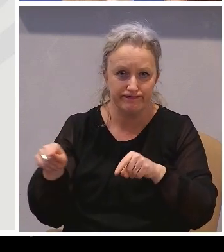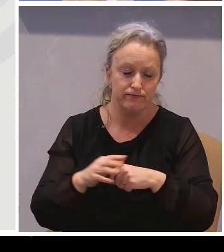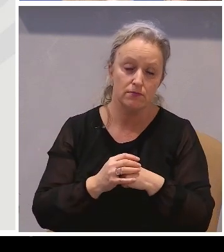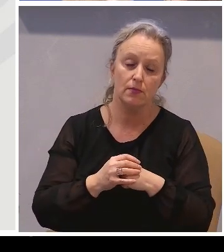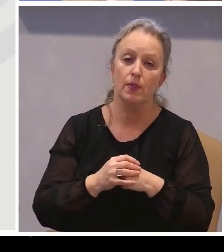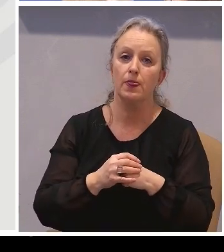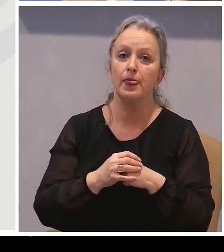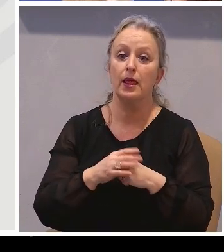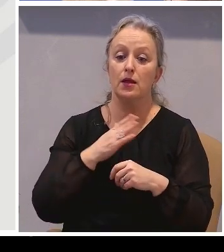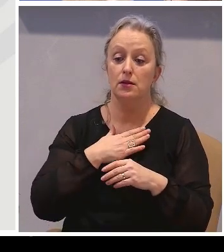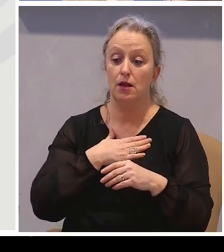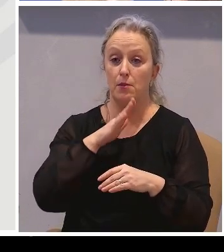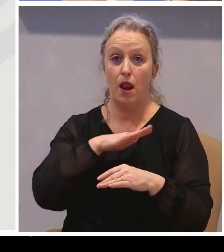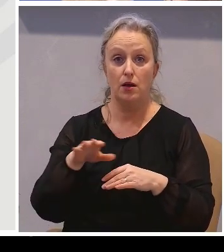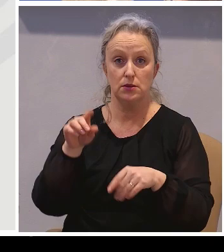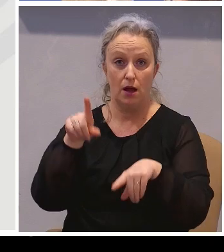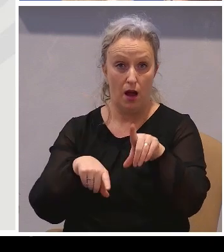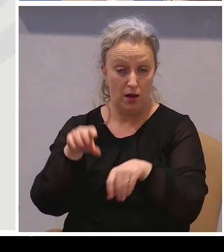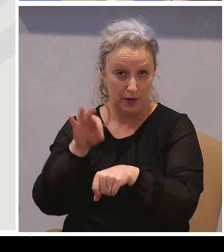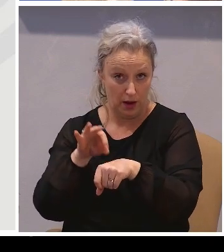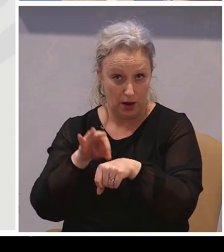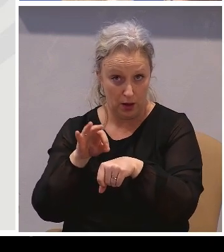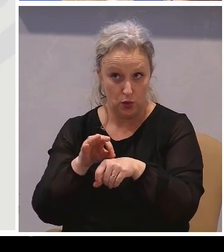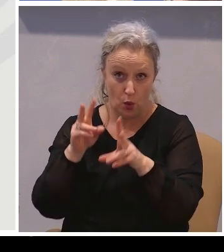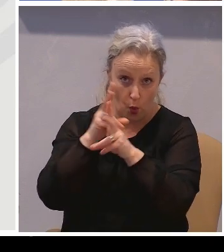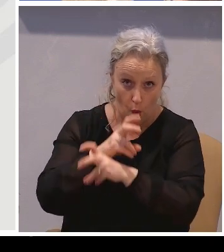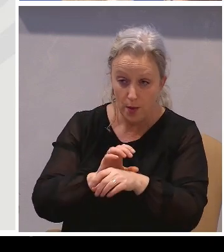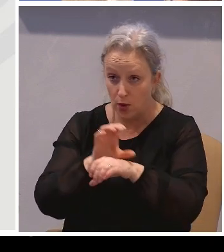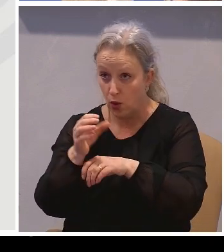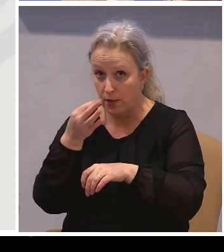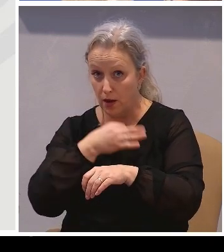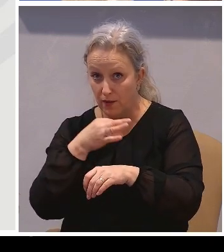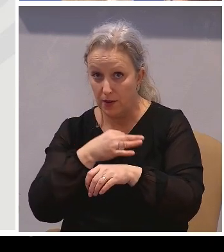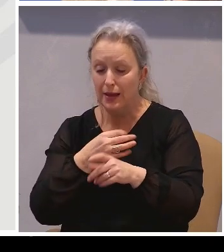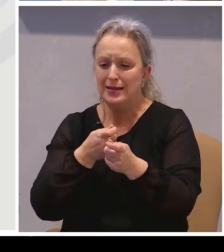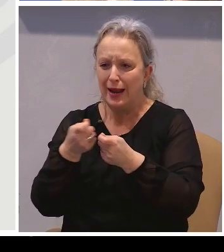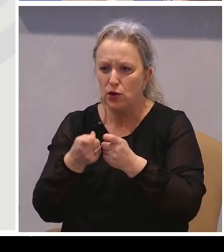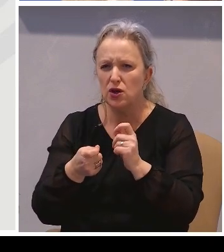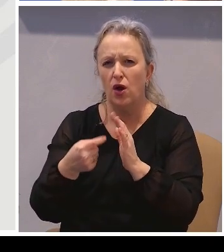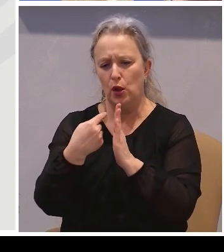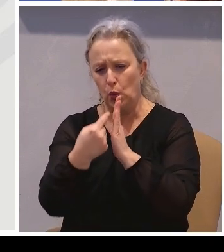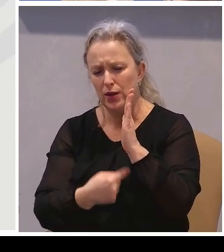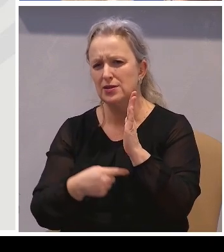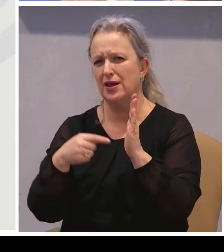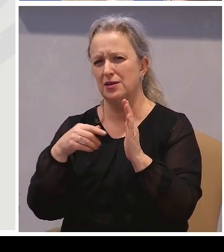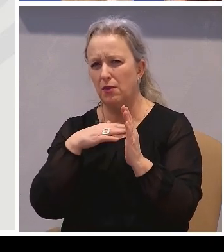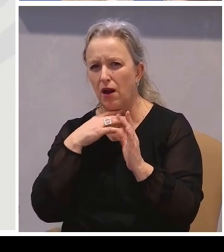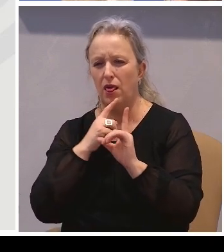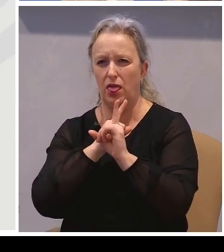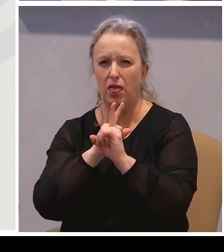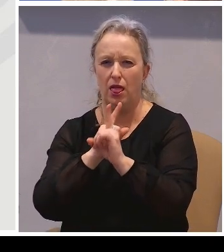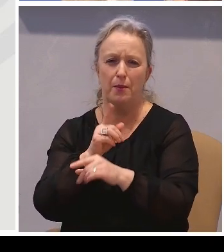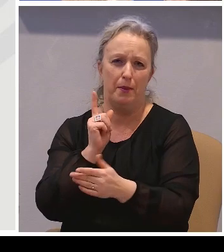lastele harvikhaigust hakata uurima ja tohkama, siis meil on neid regulatsioone tõesti väga palju, millest lähtuda. The action plan talked